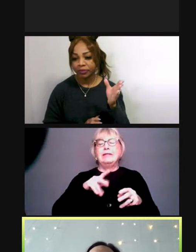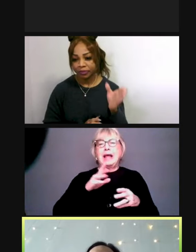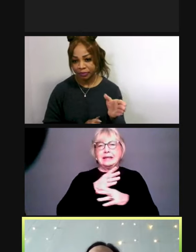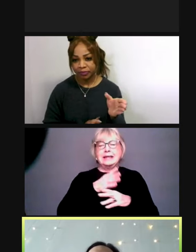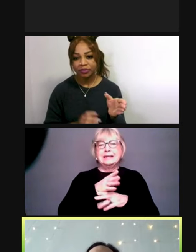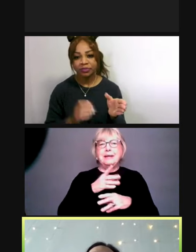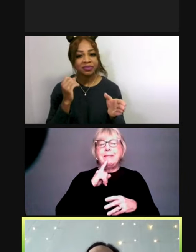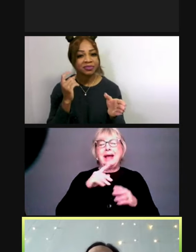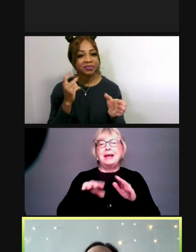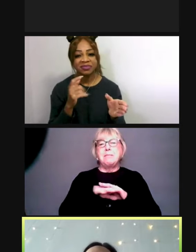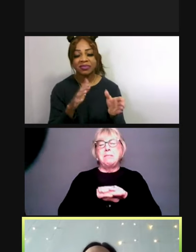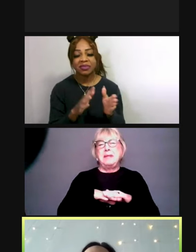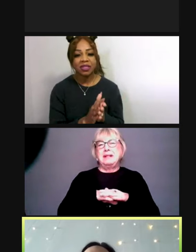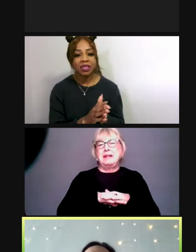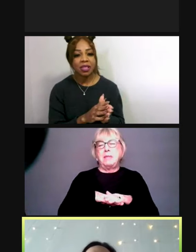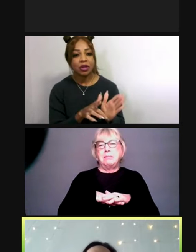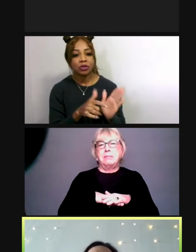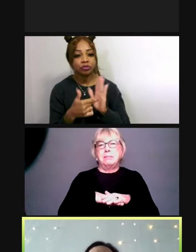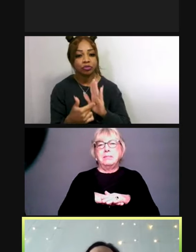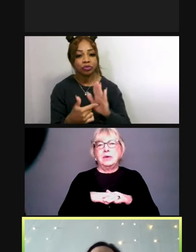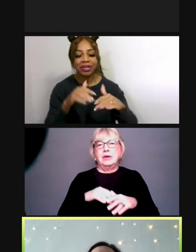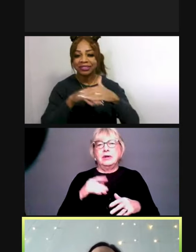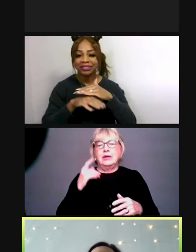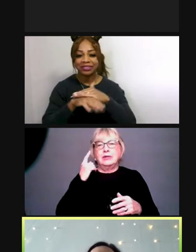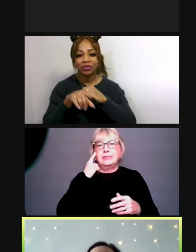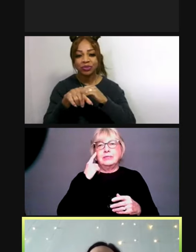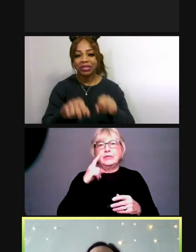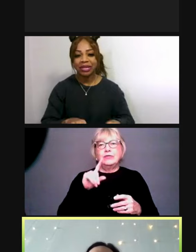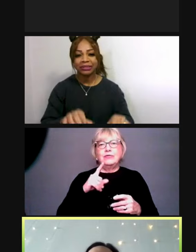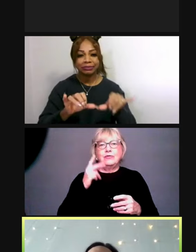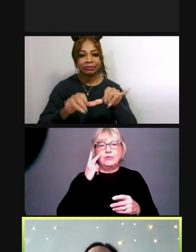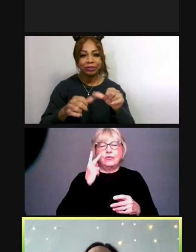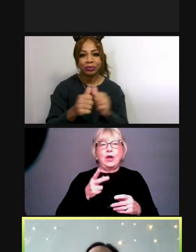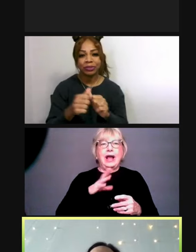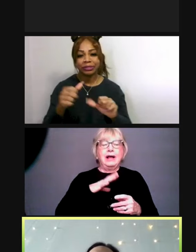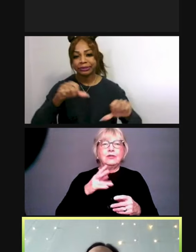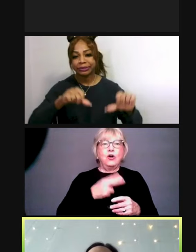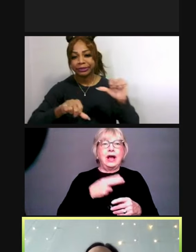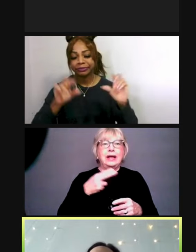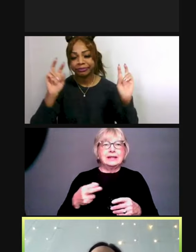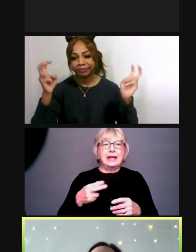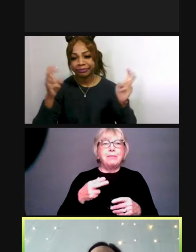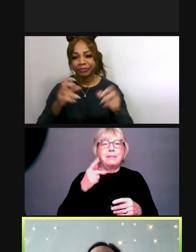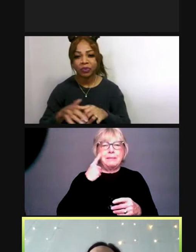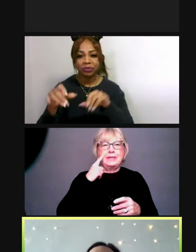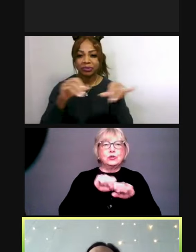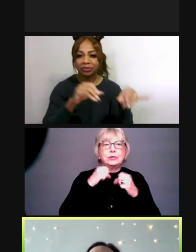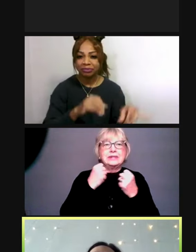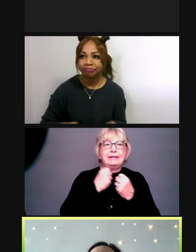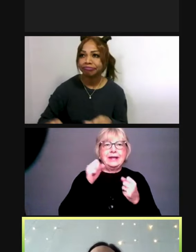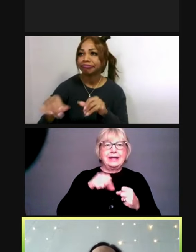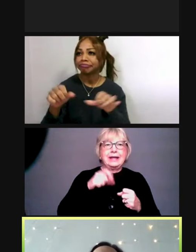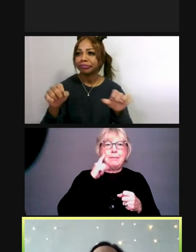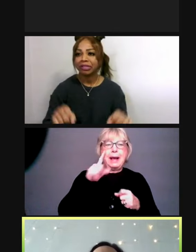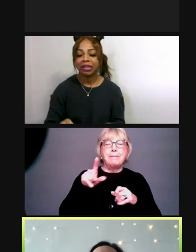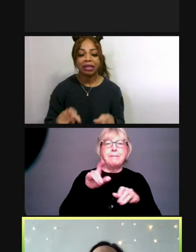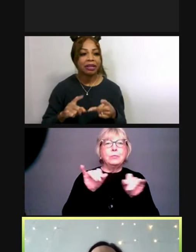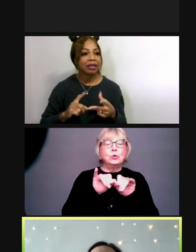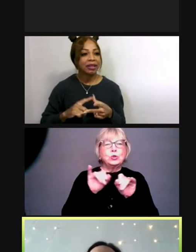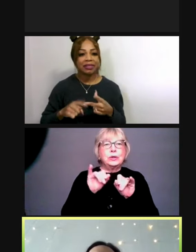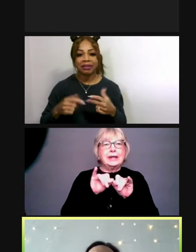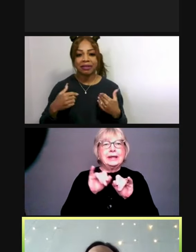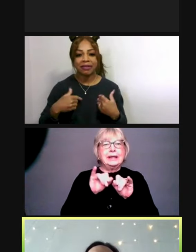Et cette façon spécifique de connaître un handicap donne l'impression que l'accessibilité est quelque chose qu'on peut mesurer scientifiquement, qui est